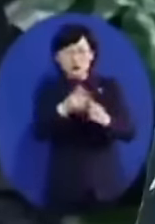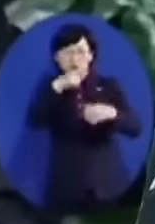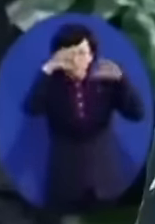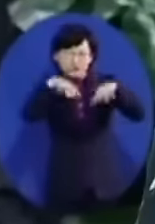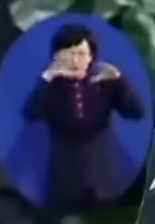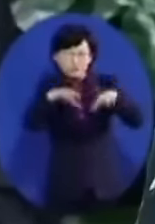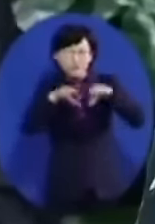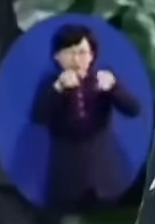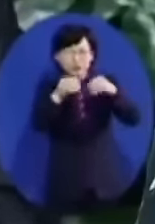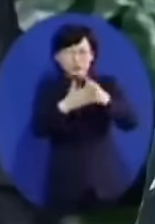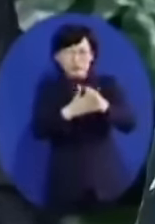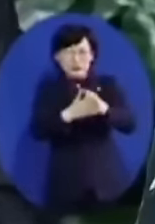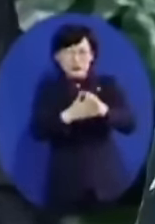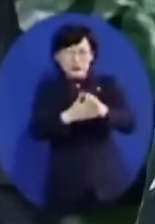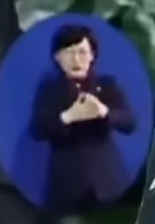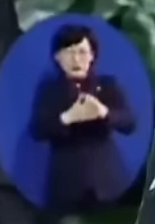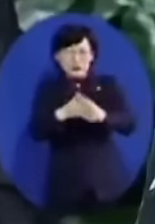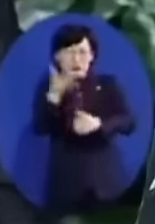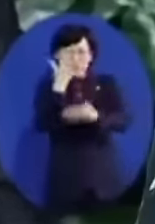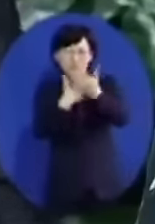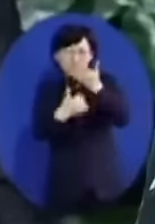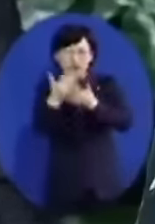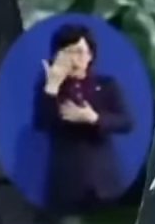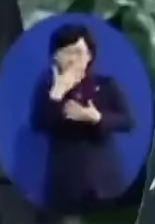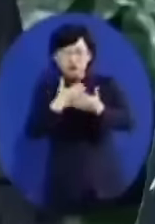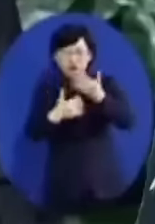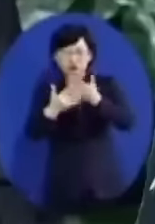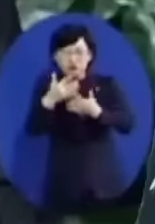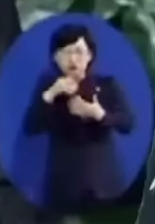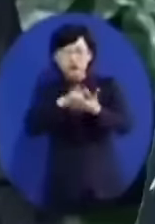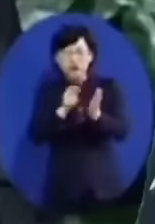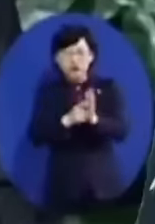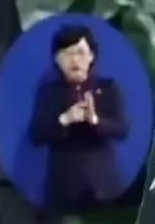불탈 정도인 것입니다. 그래서 바알이